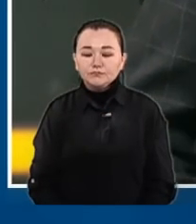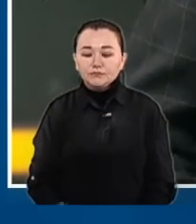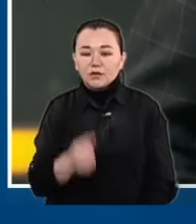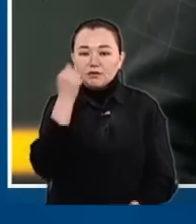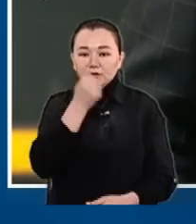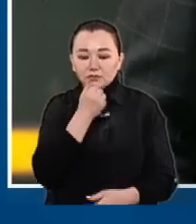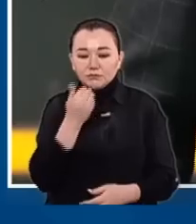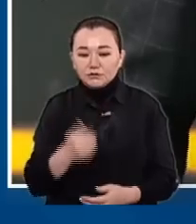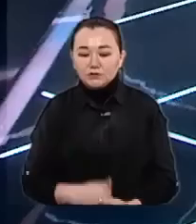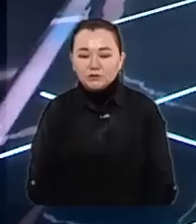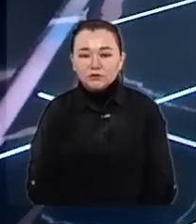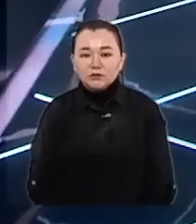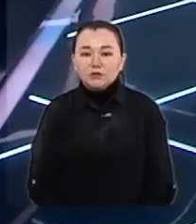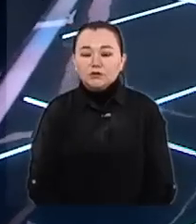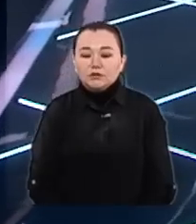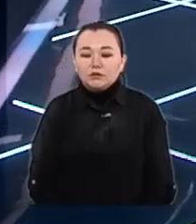Рахмет, Аршат.